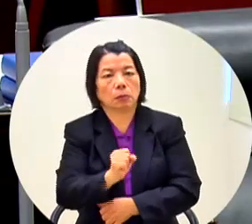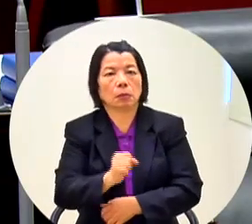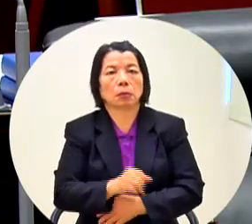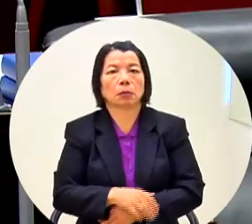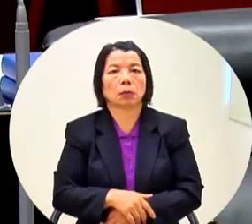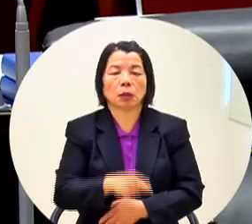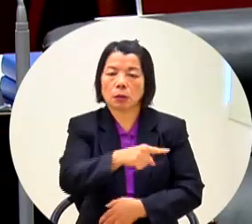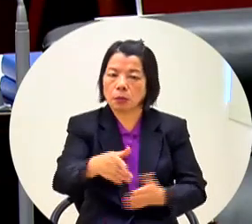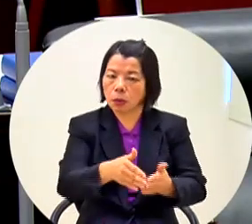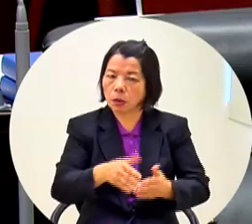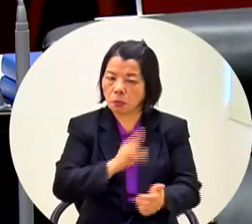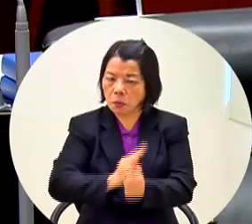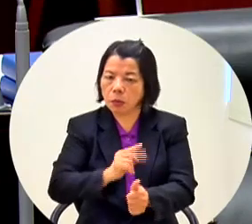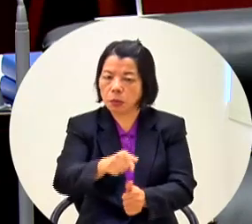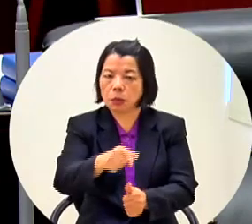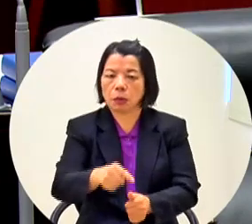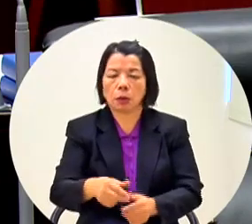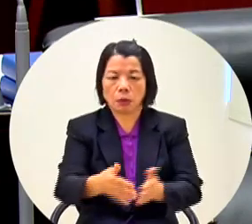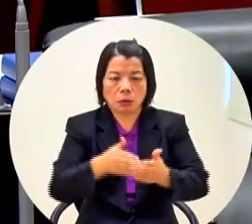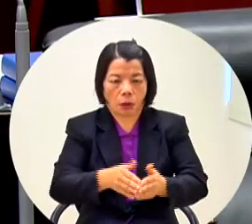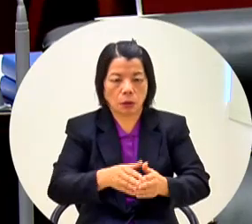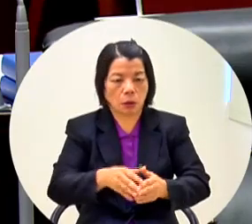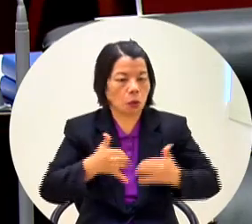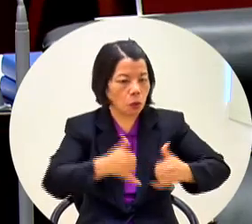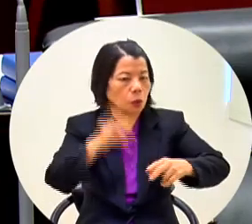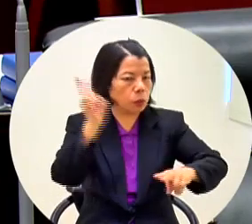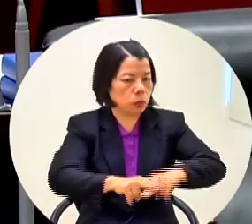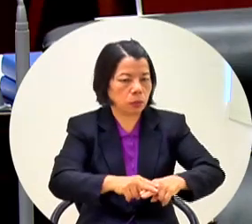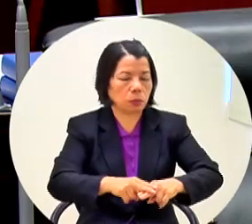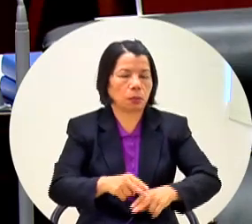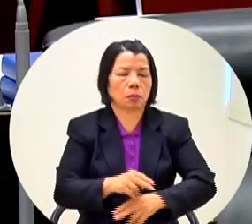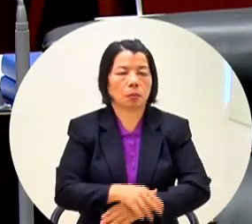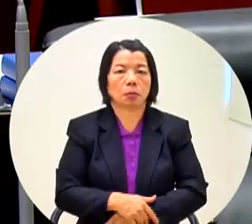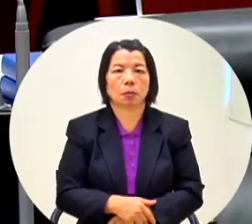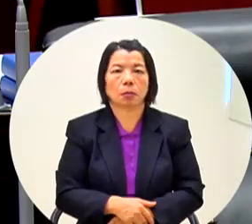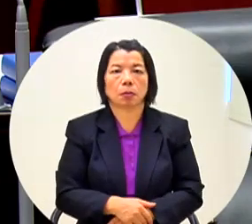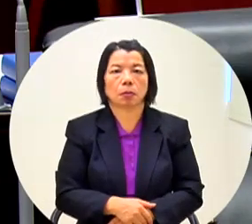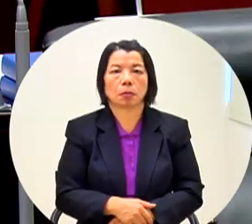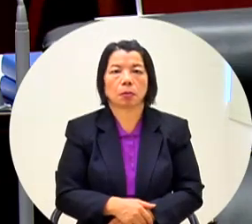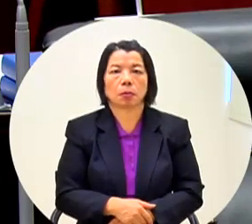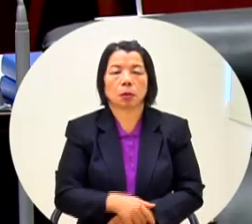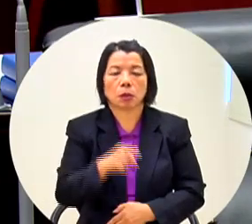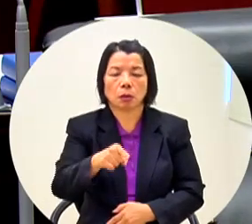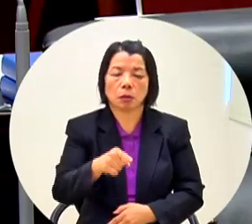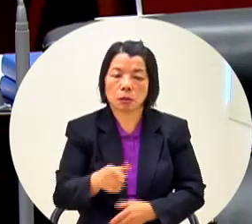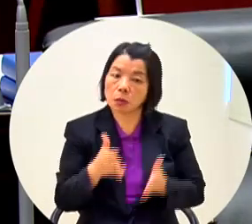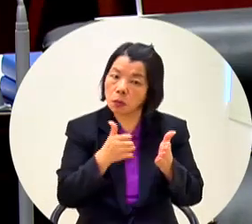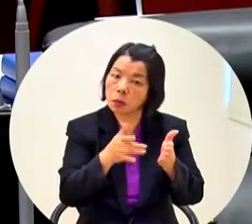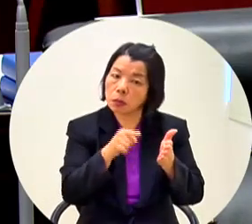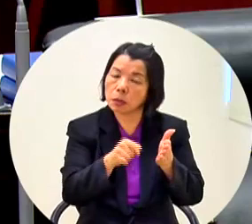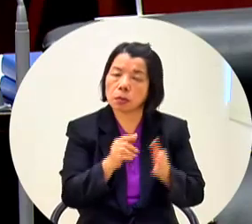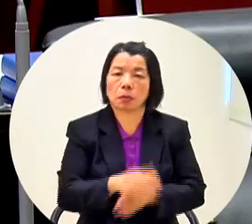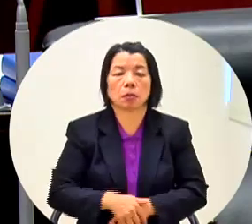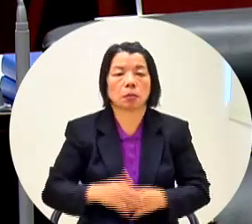们要求我说，是不是应该给他封啊，不让他们进来。所以在这个部分来讲，我们市府单位不晓得是